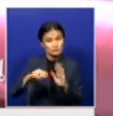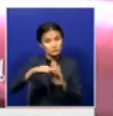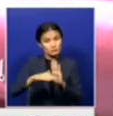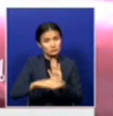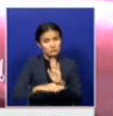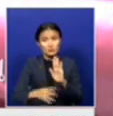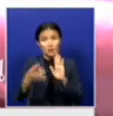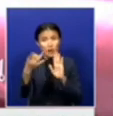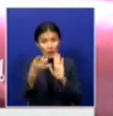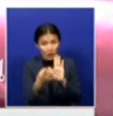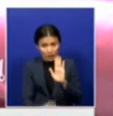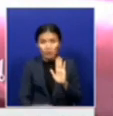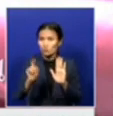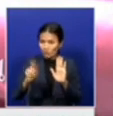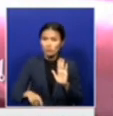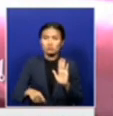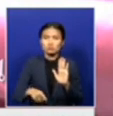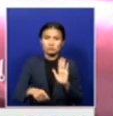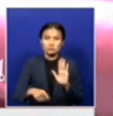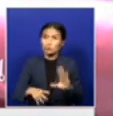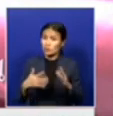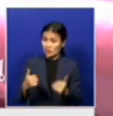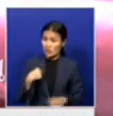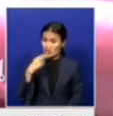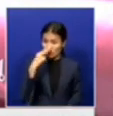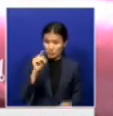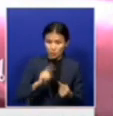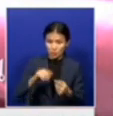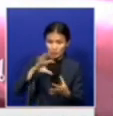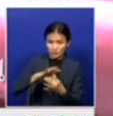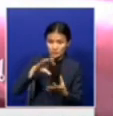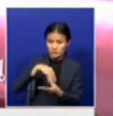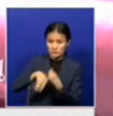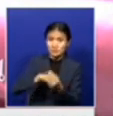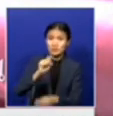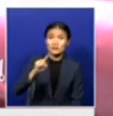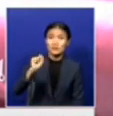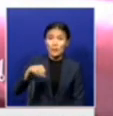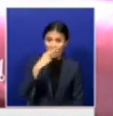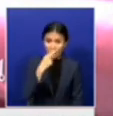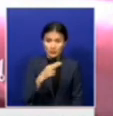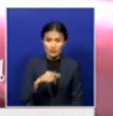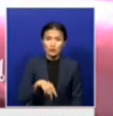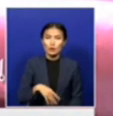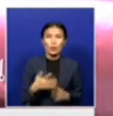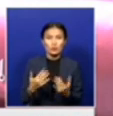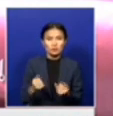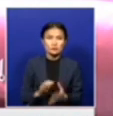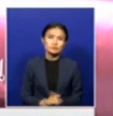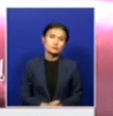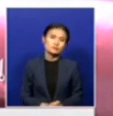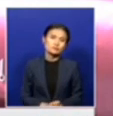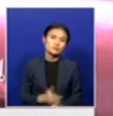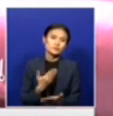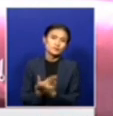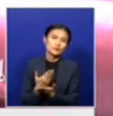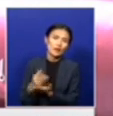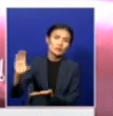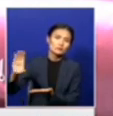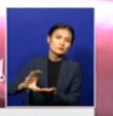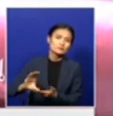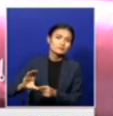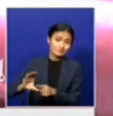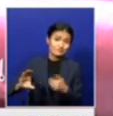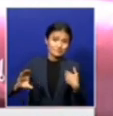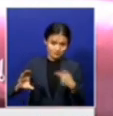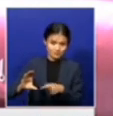ำดับความเห็นตัวเลขทางเศรษฐกิจเนี่ยจะเห็นแล้วครับว่าต่อให้ท่านมีเงินในกระเป๋านะครับต่อให้ท่านมี